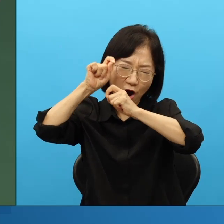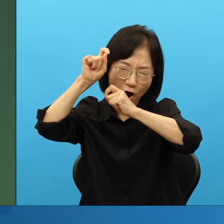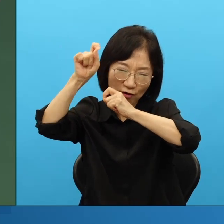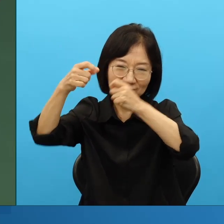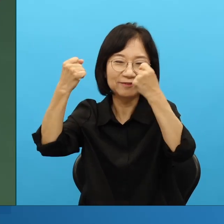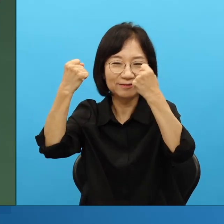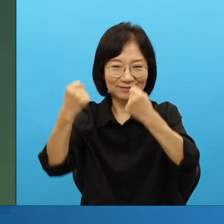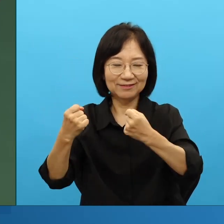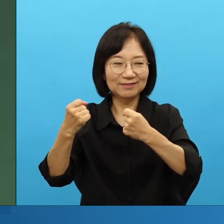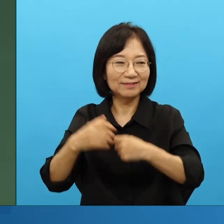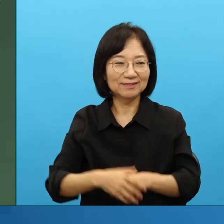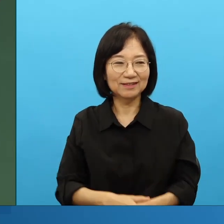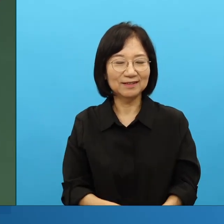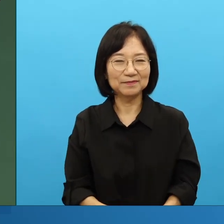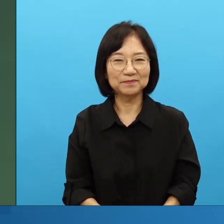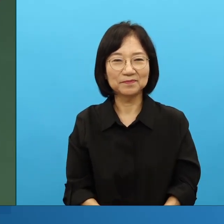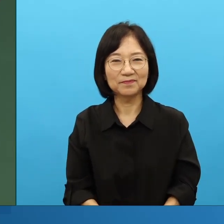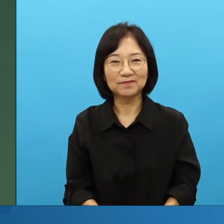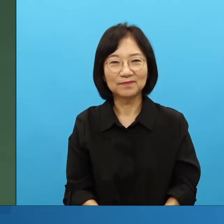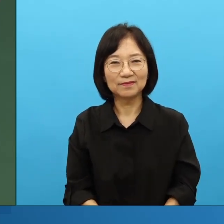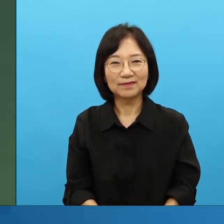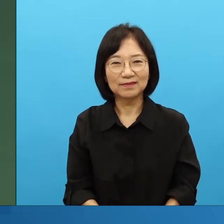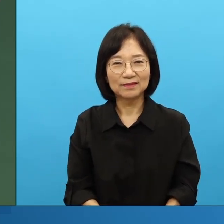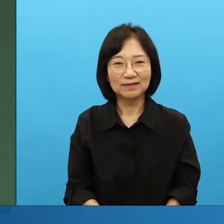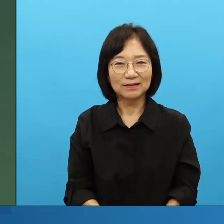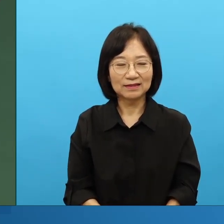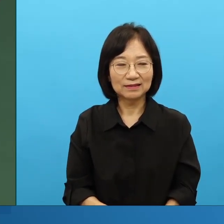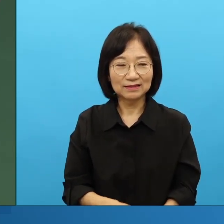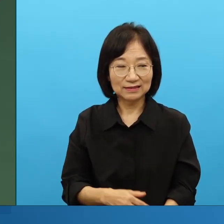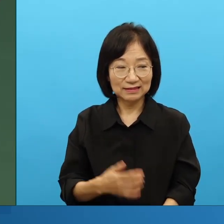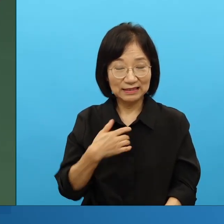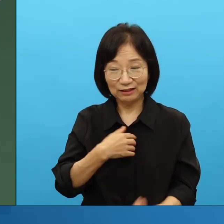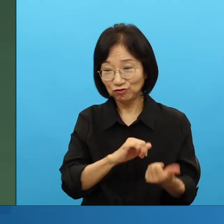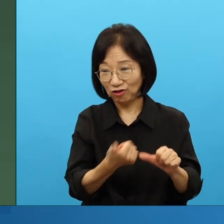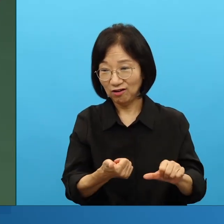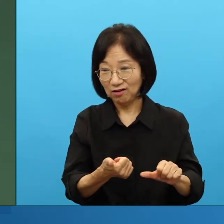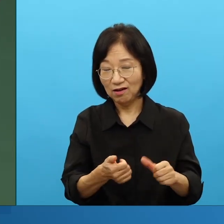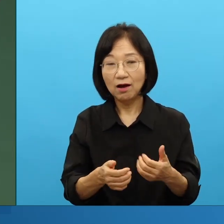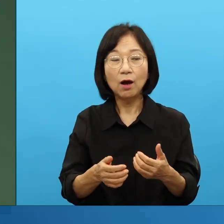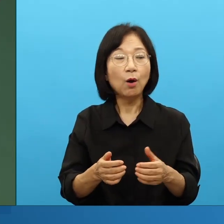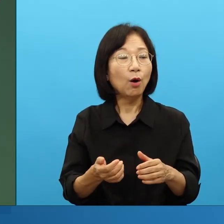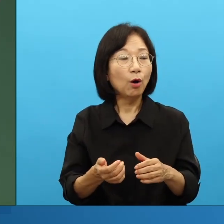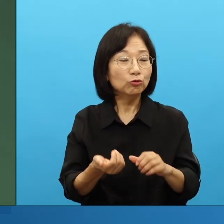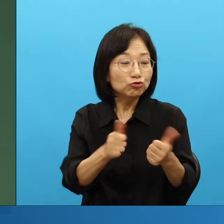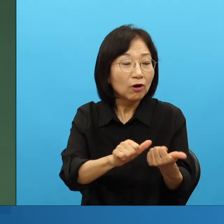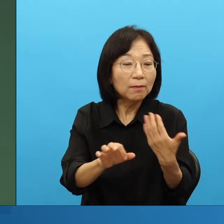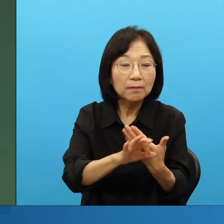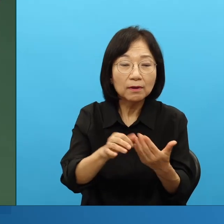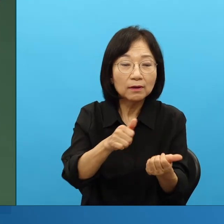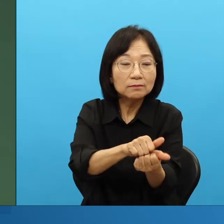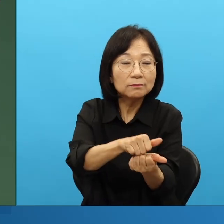죽었다는 건 이제 무식해서는 소리고요. 내 몸에서 나온 거예요. 未信者是因为无知所以说 집을 떠난 거죠.